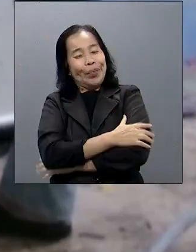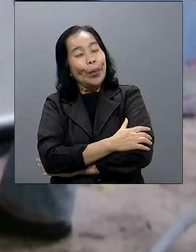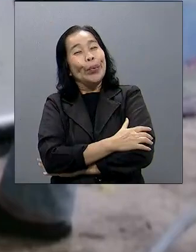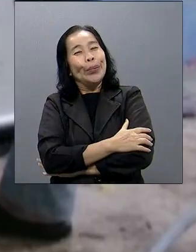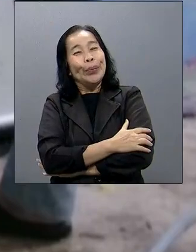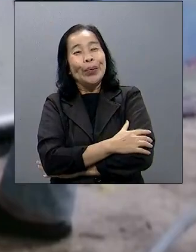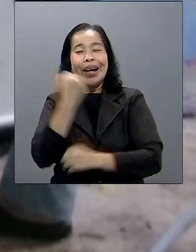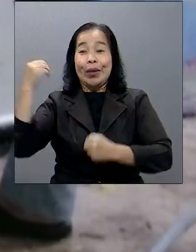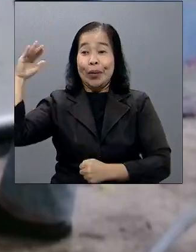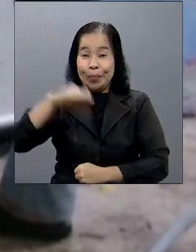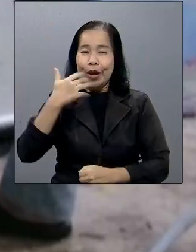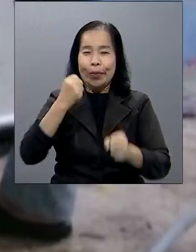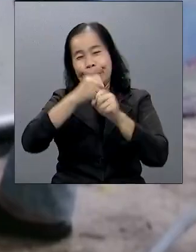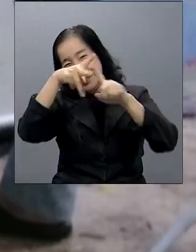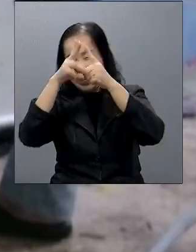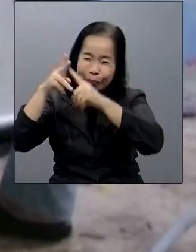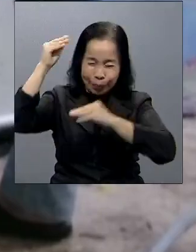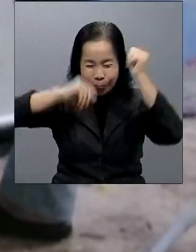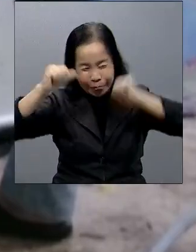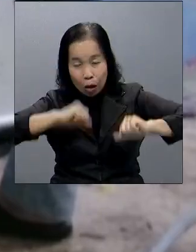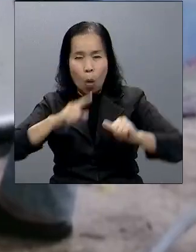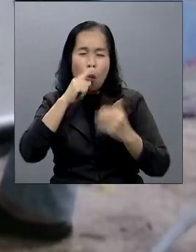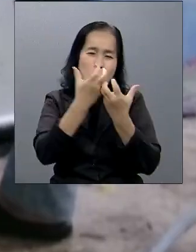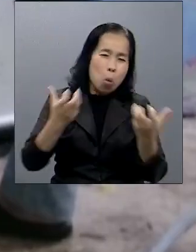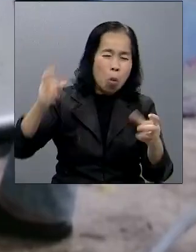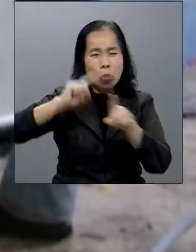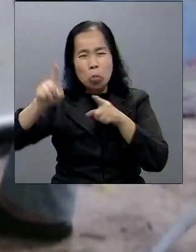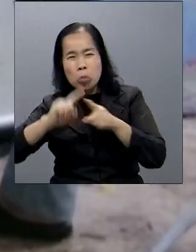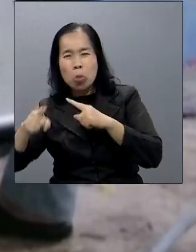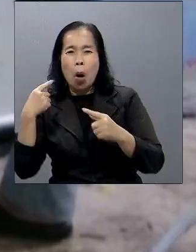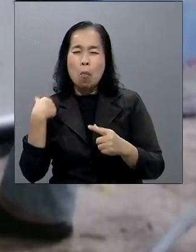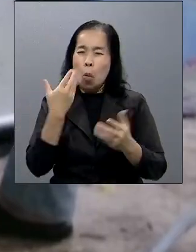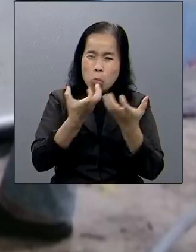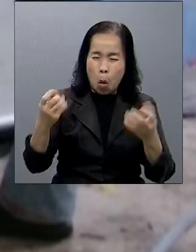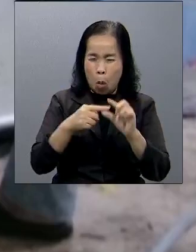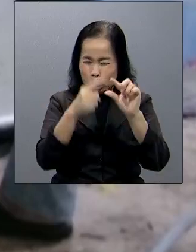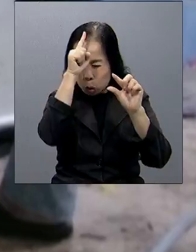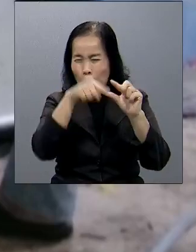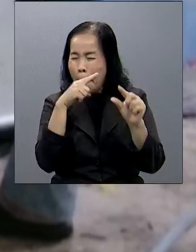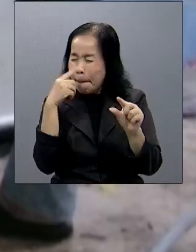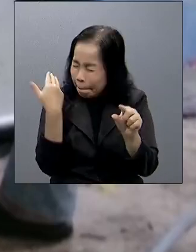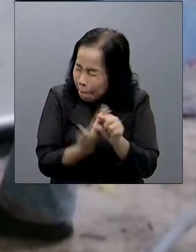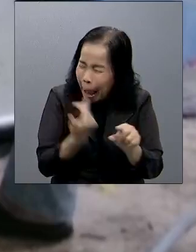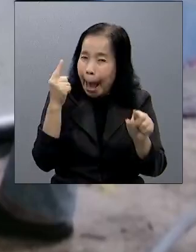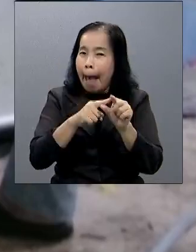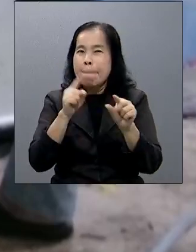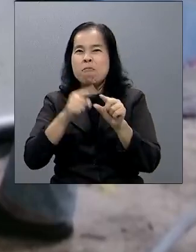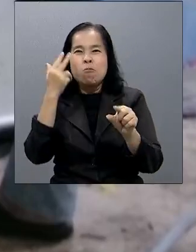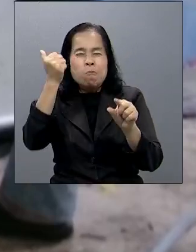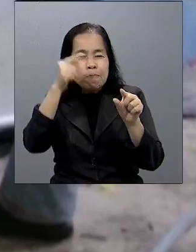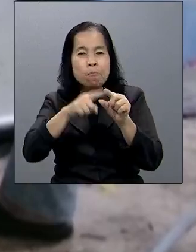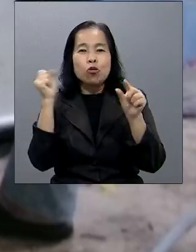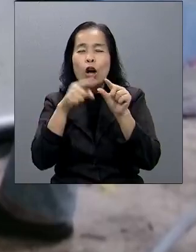ทีนี้คนซ่อมเนี่ยเขาก็บอกอุปกรณ์เนี่ยสีดำเนี่ยมันมีอยู่ตัวนึงนะคะบอกว่าเนี่ยเป็นรีเลย์ตู้เย็น